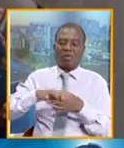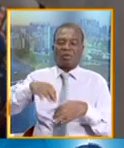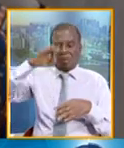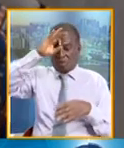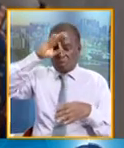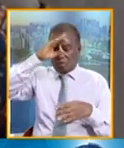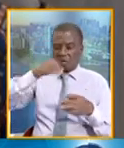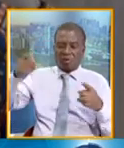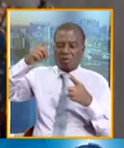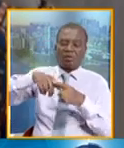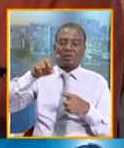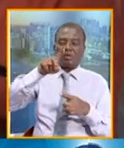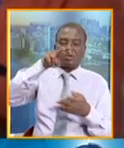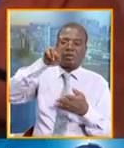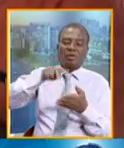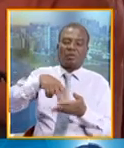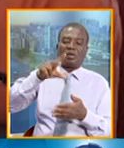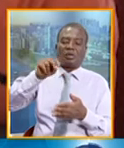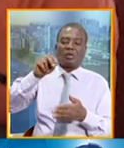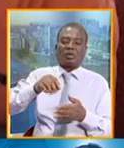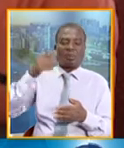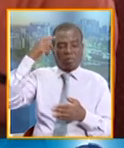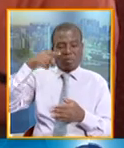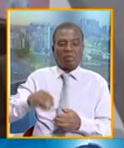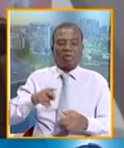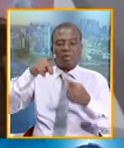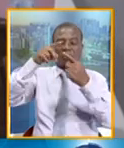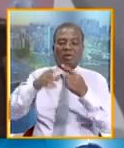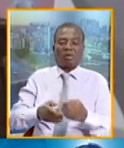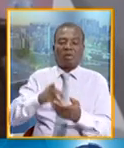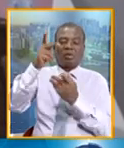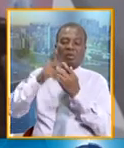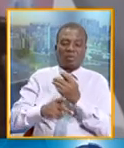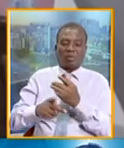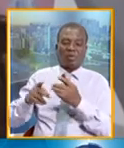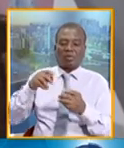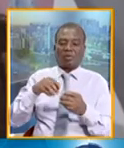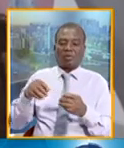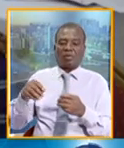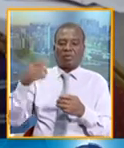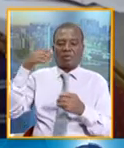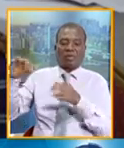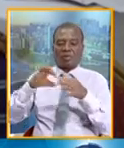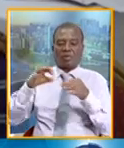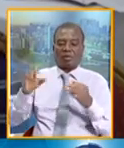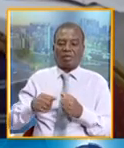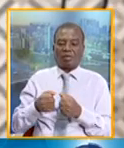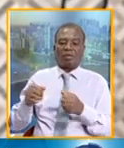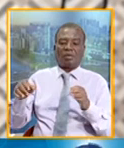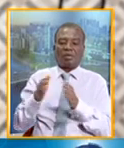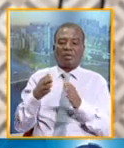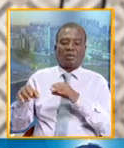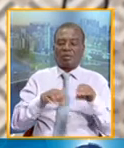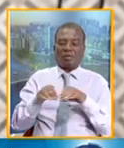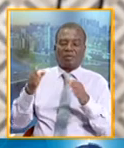à 2030. Pour atteindre cet objectif, le Programme national de lutte contre le paludisme, en collaboration avec ses partenaires, a initié une rencontre